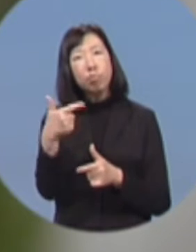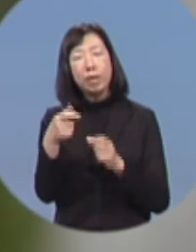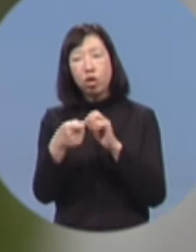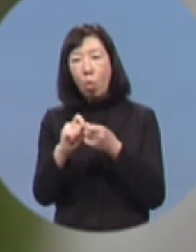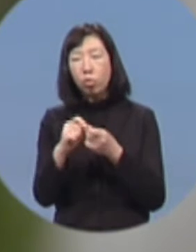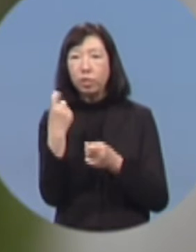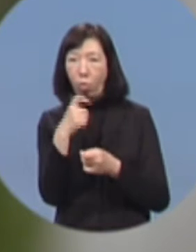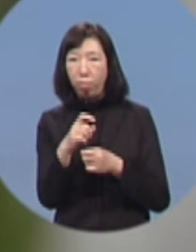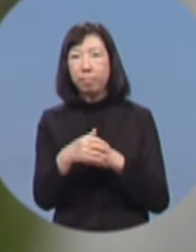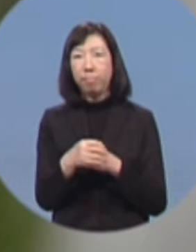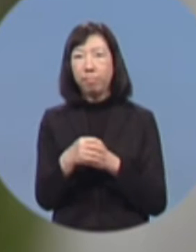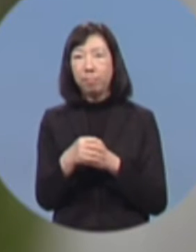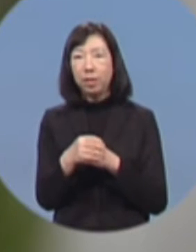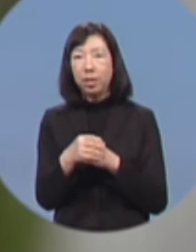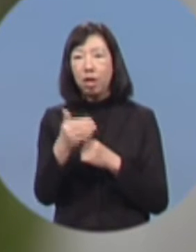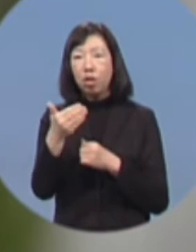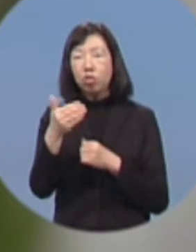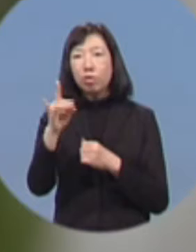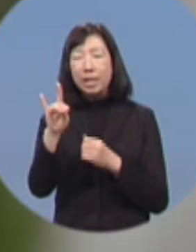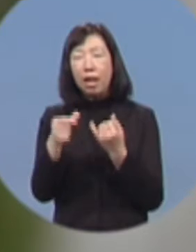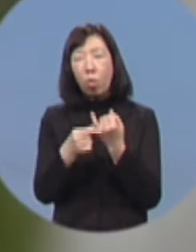った白色、茎が細